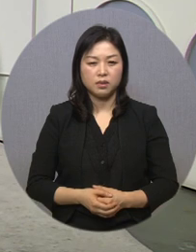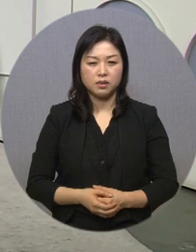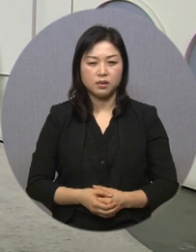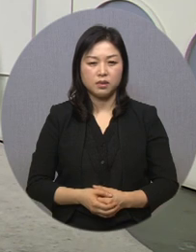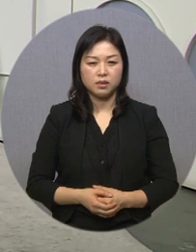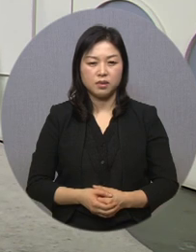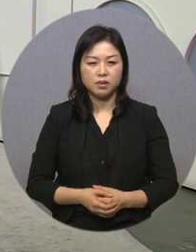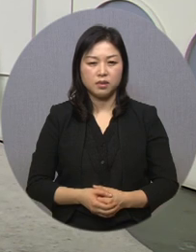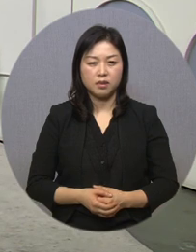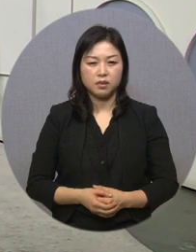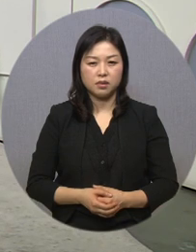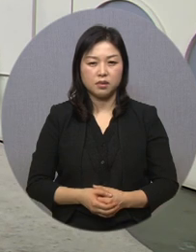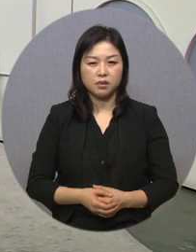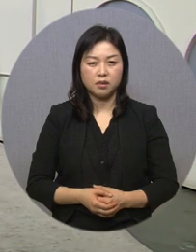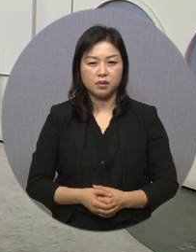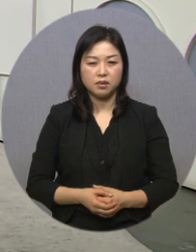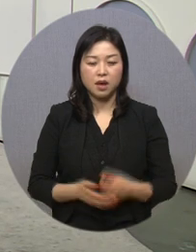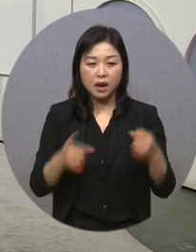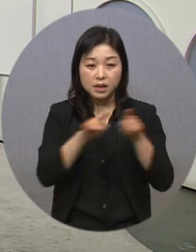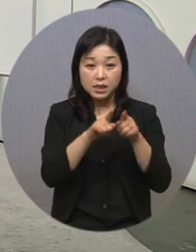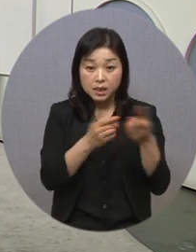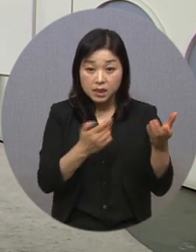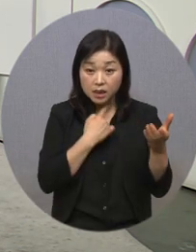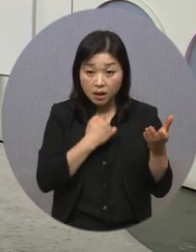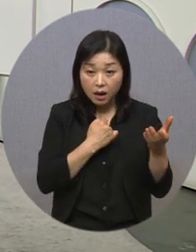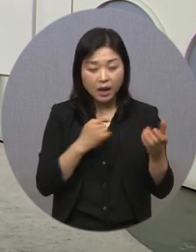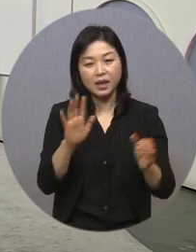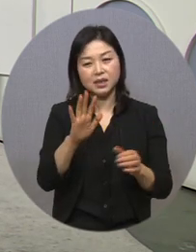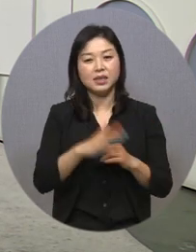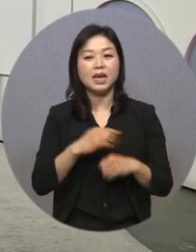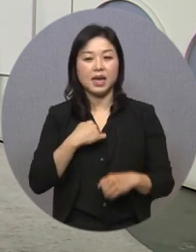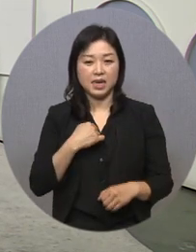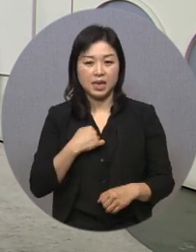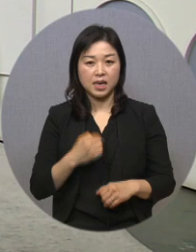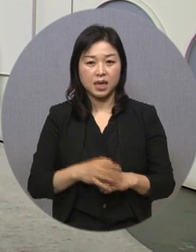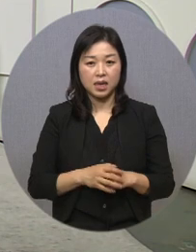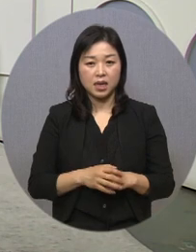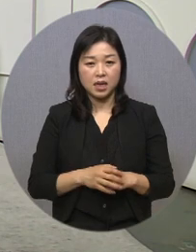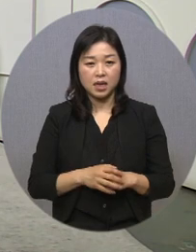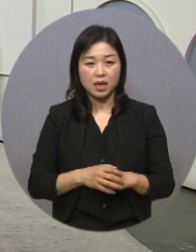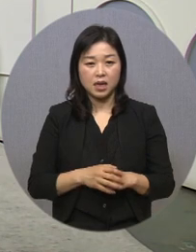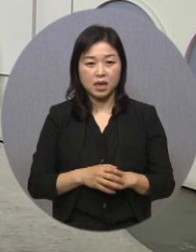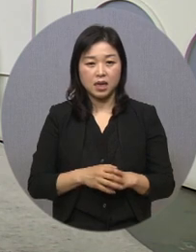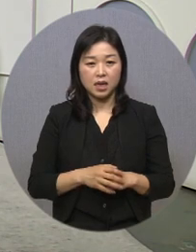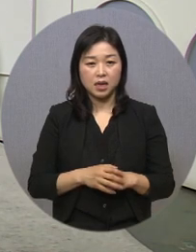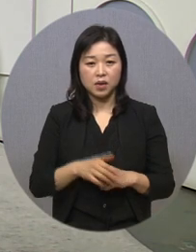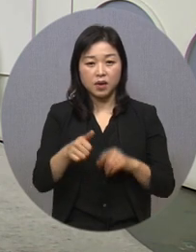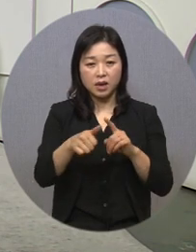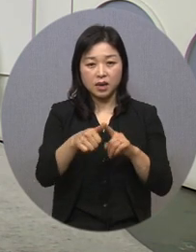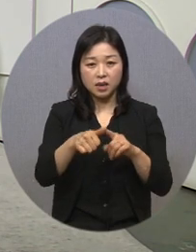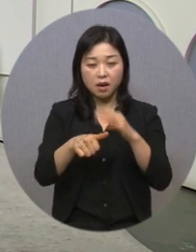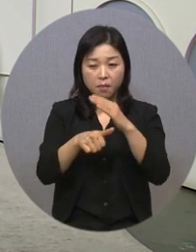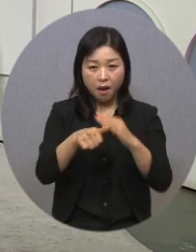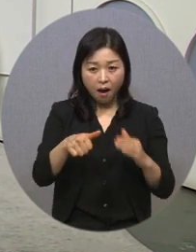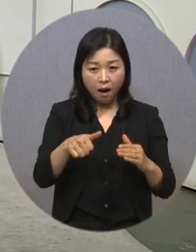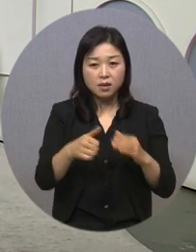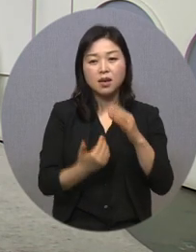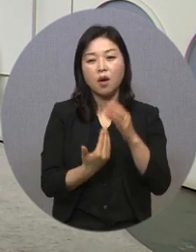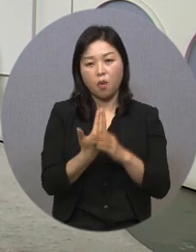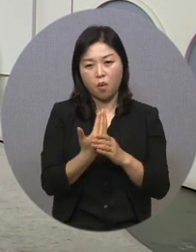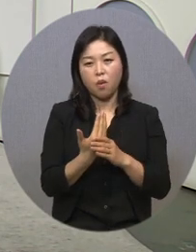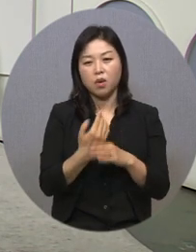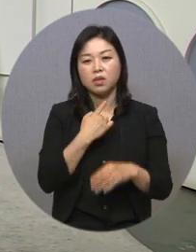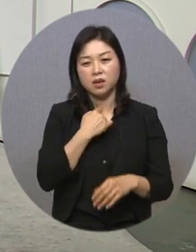손가락을 누가? 동료가? 제가요. 오, 제가 잘렸네. 예, 제가 이제 엄지손가락